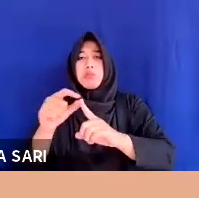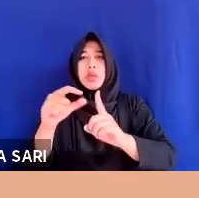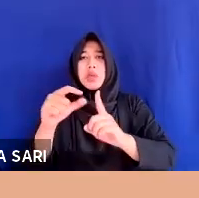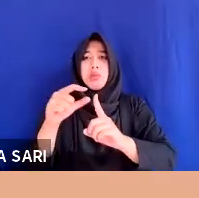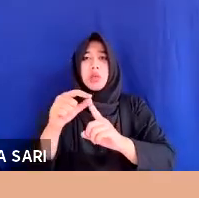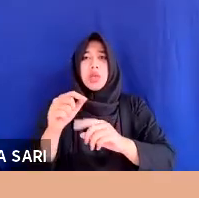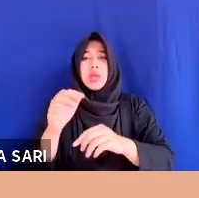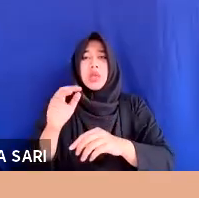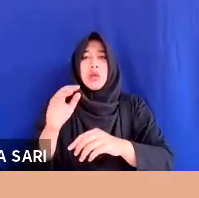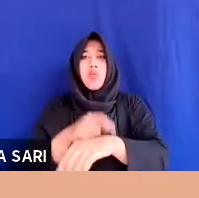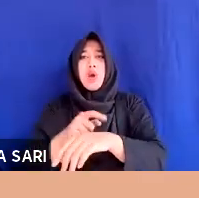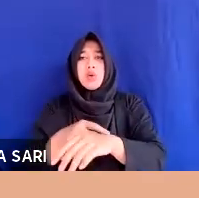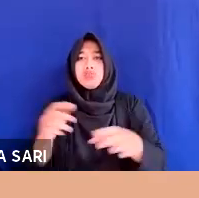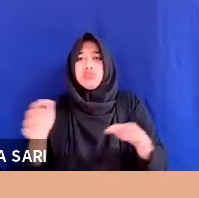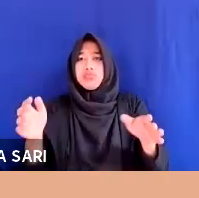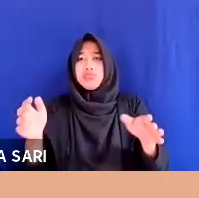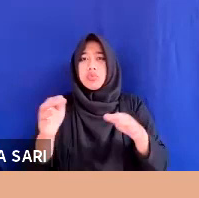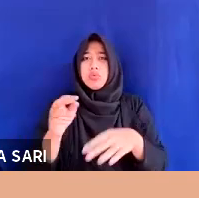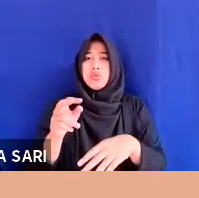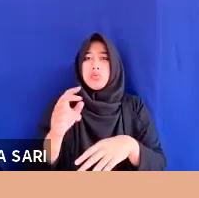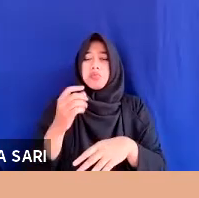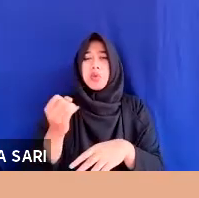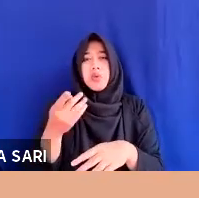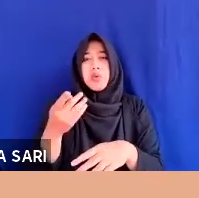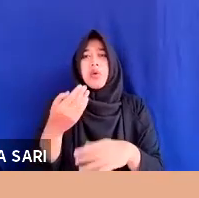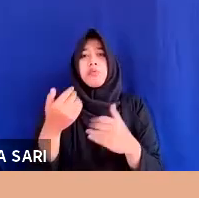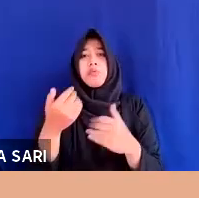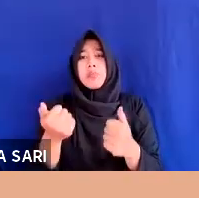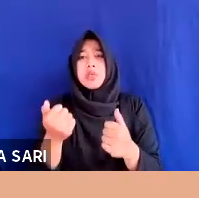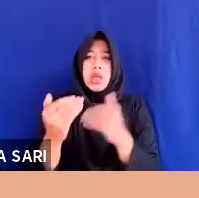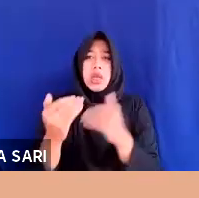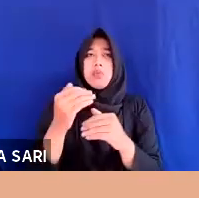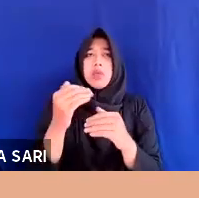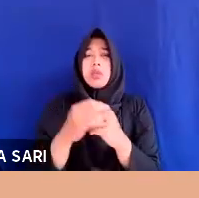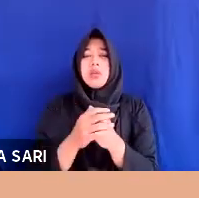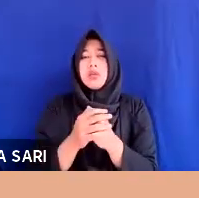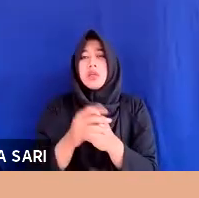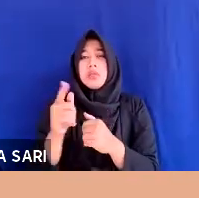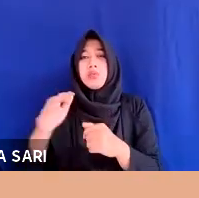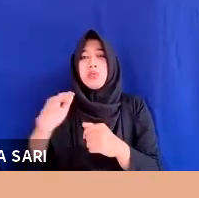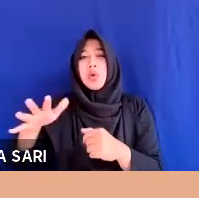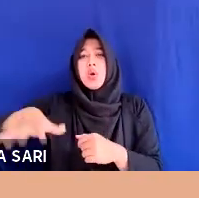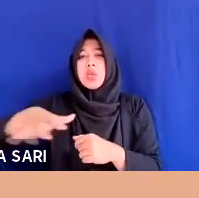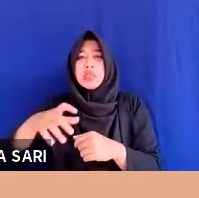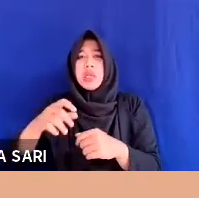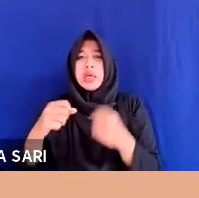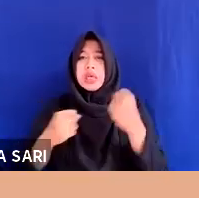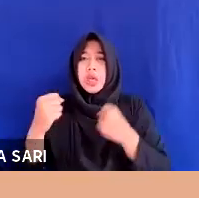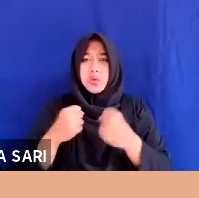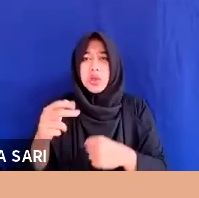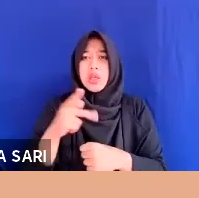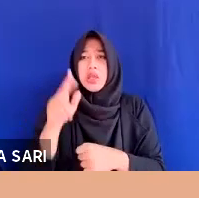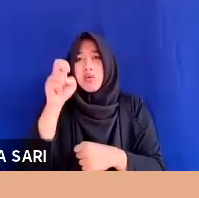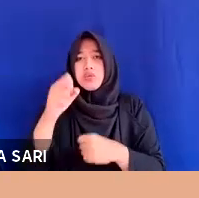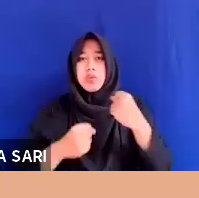2003 seingat saya itu bisa lebih tinggi karena memang dalam situasi darurat ya kita harus melakukan yang bisa